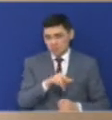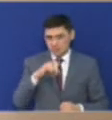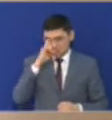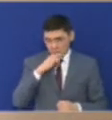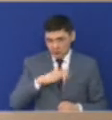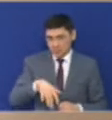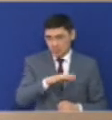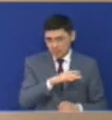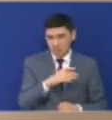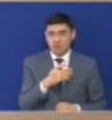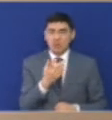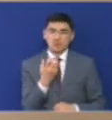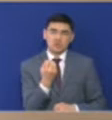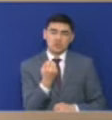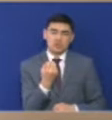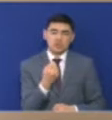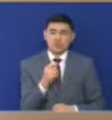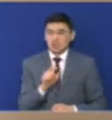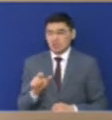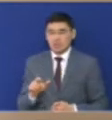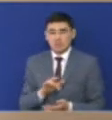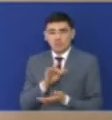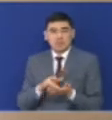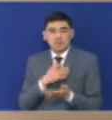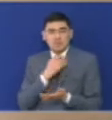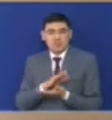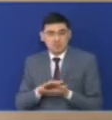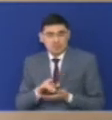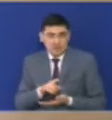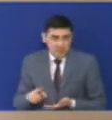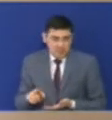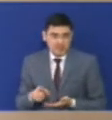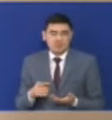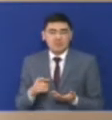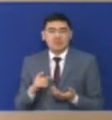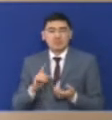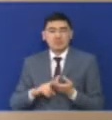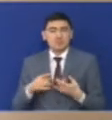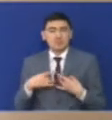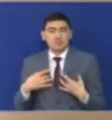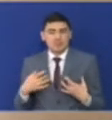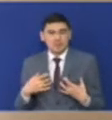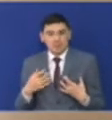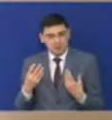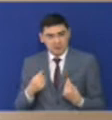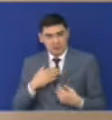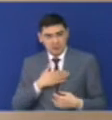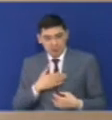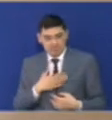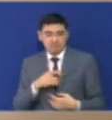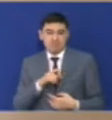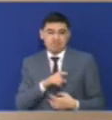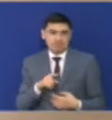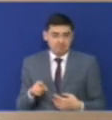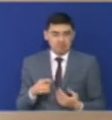жителей нашего города, всего нашего большого многонационального государства с этим праздником. Этот